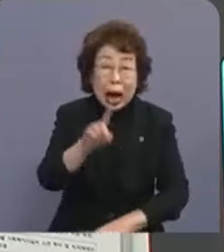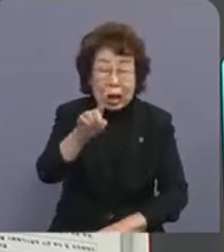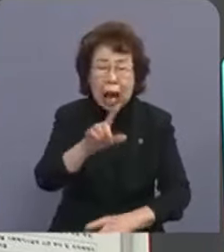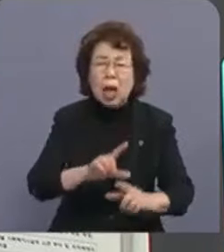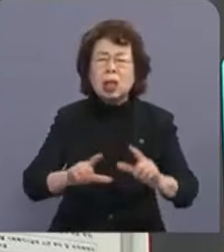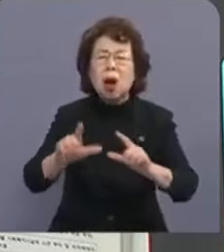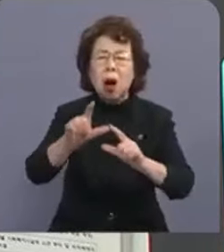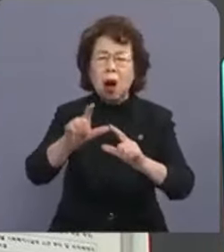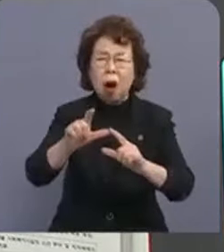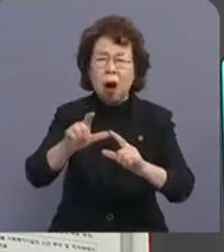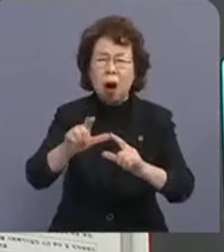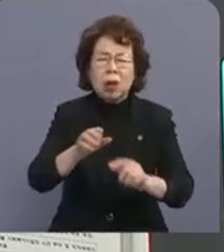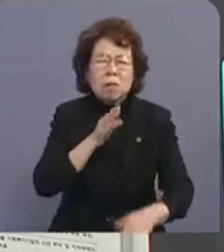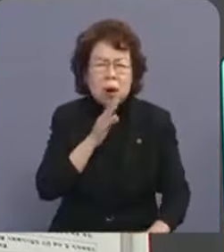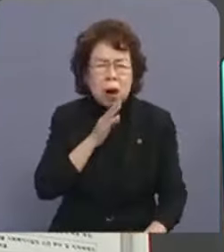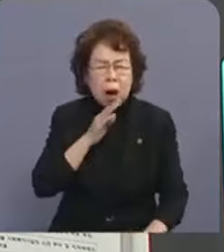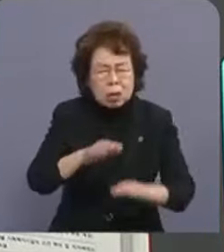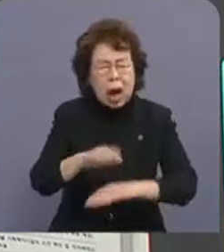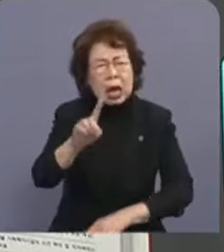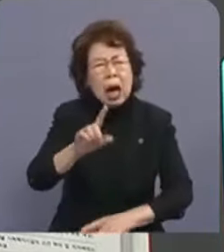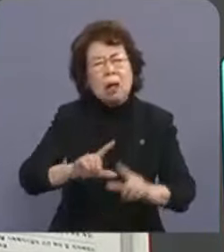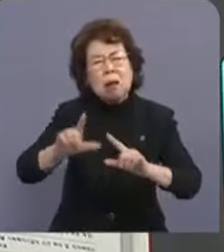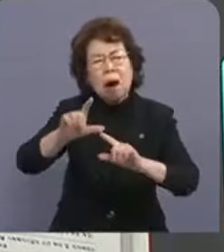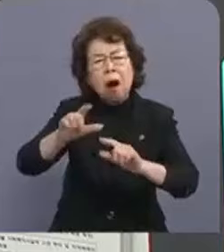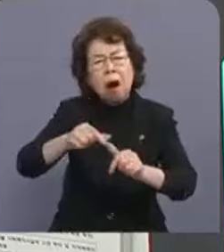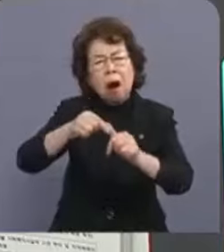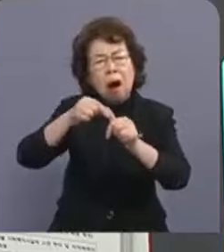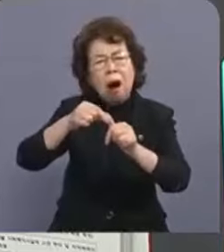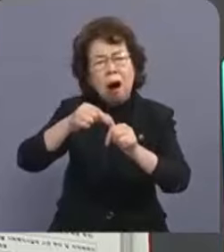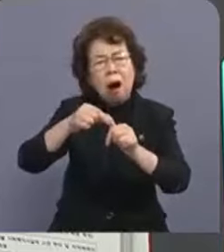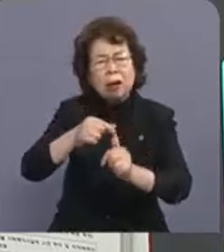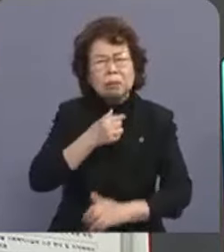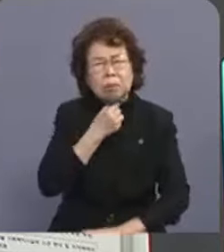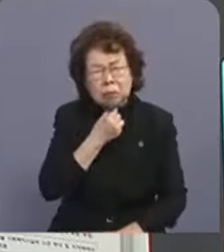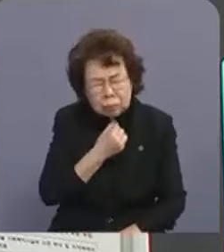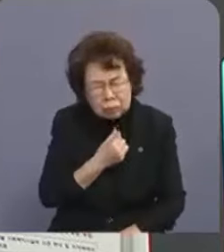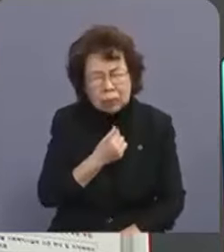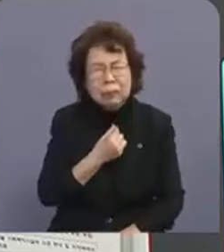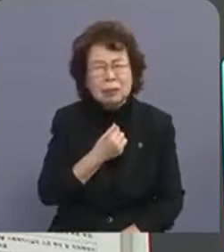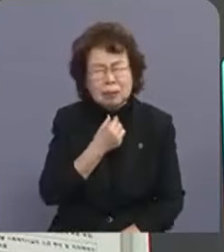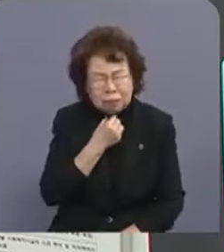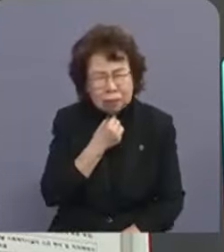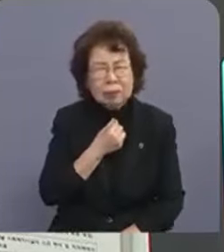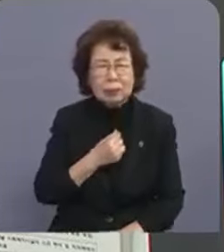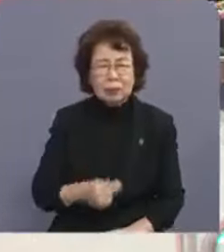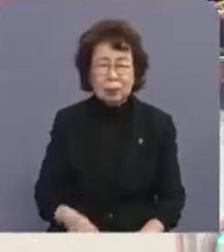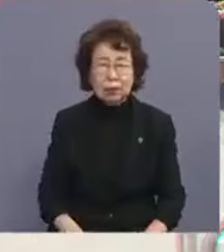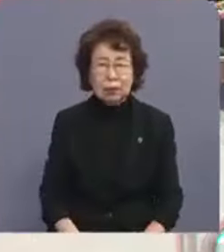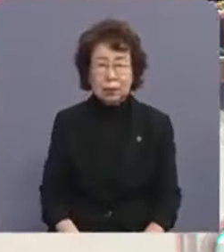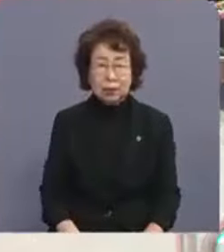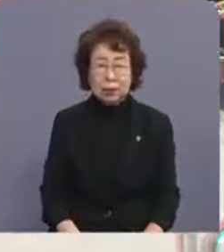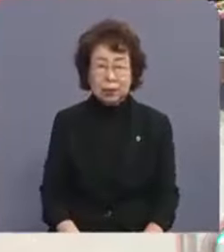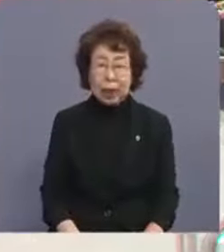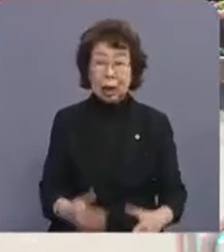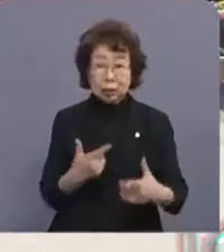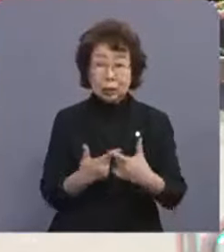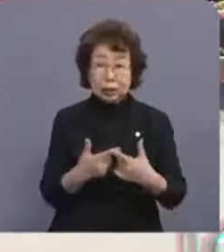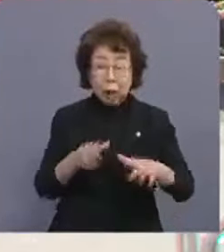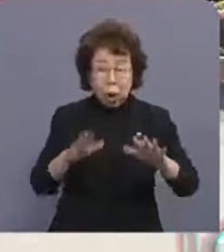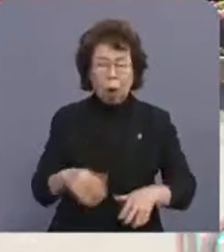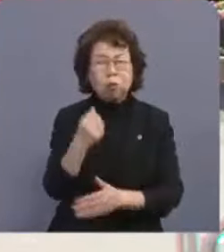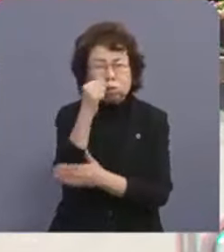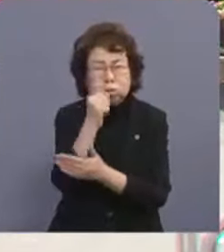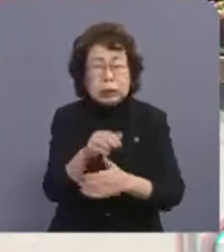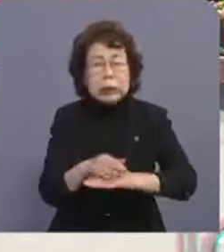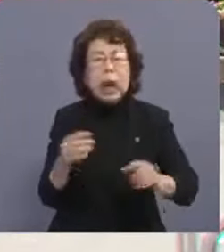그리고 뭐 한 대라도 더 정말 한 대라도 더 절실한 것 같습니다. 부산시는 올해 노후